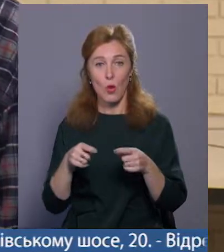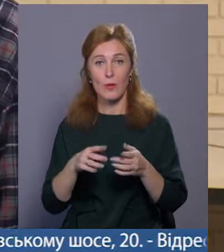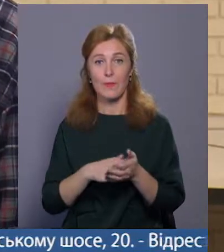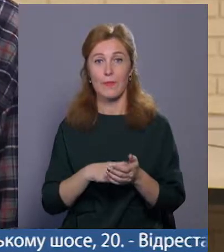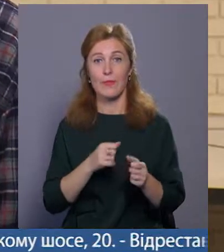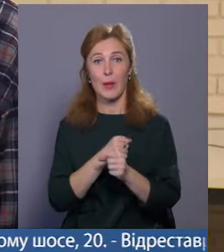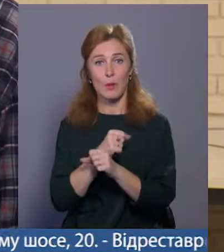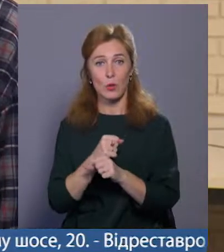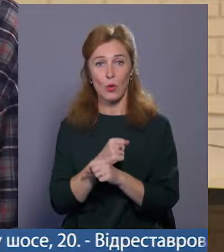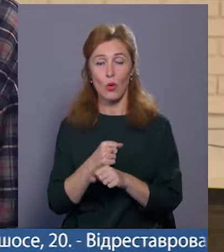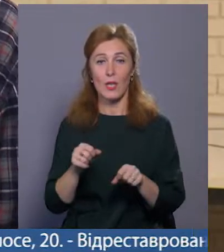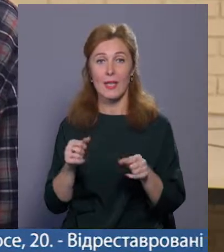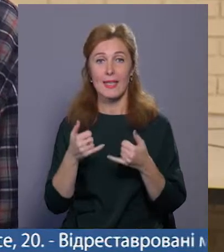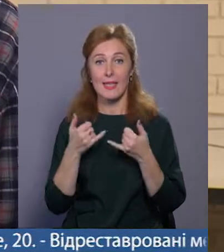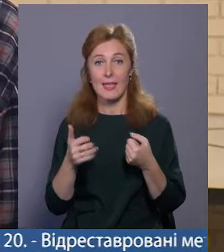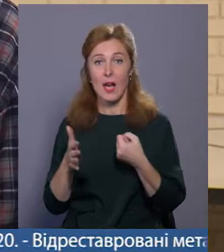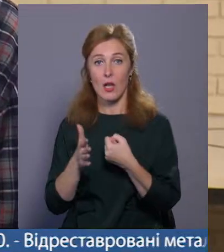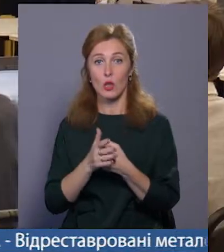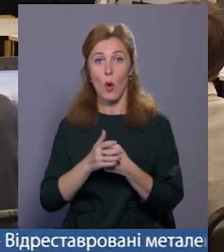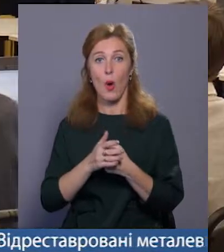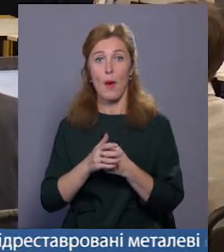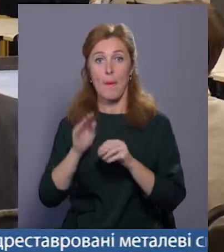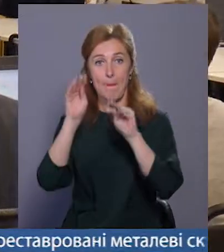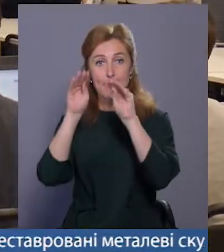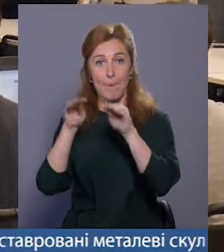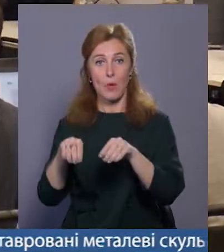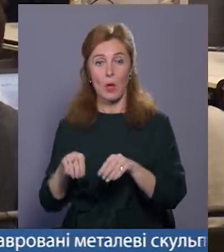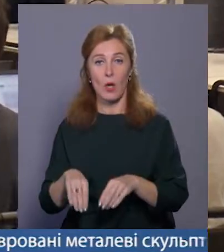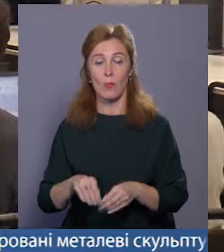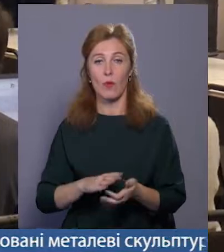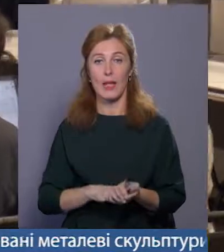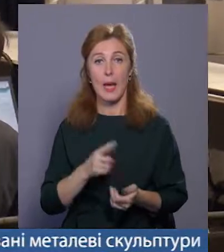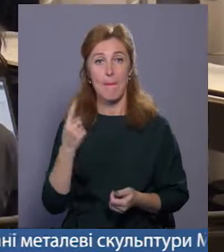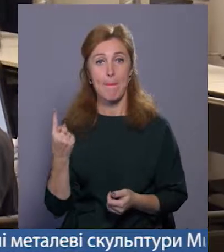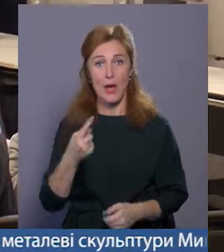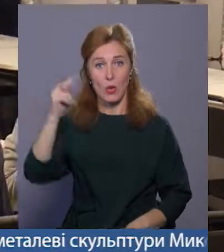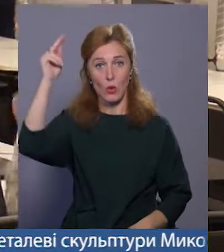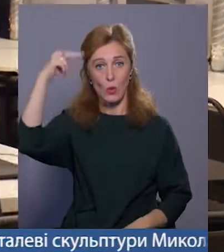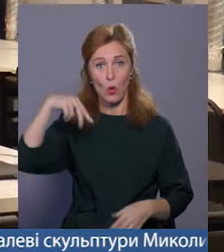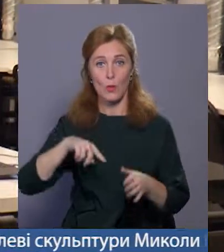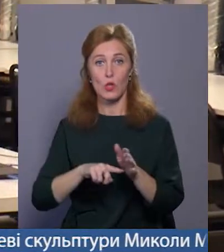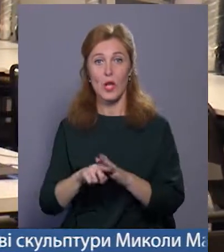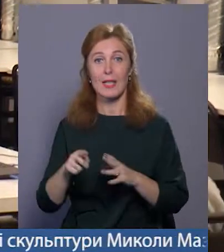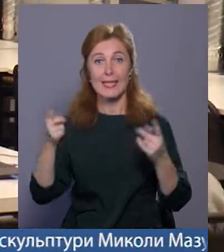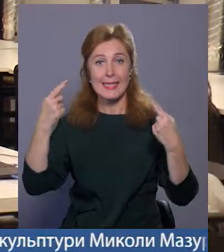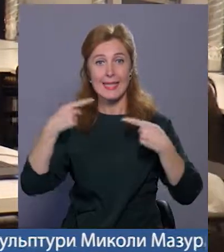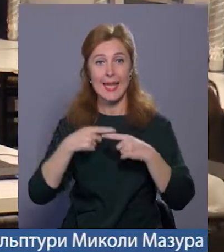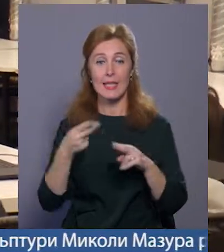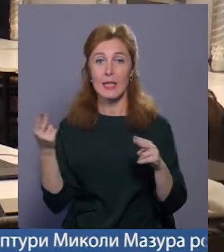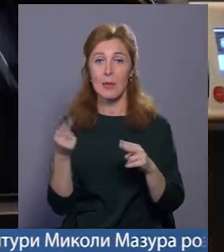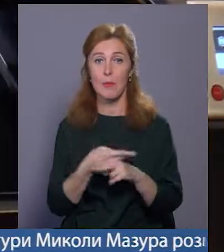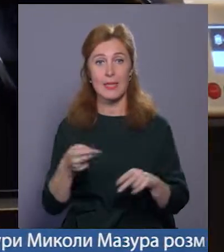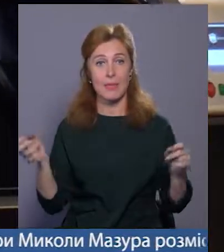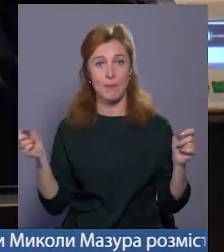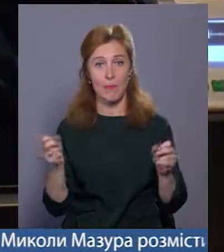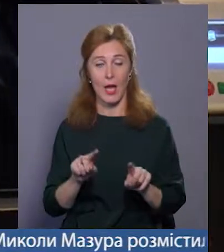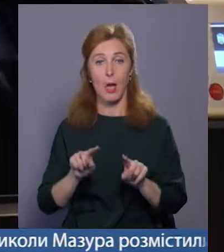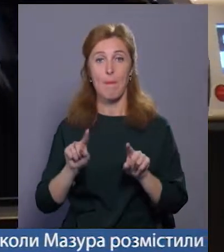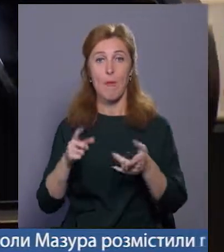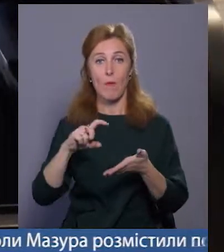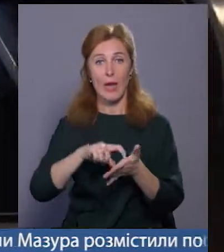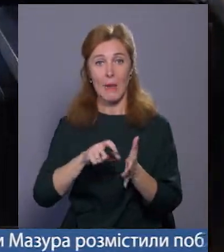вже зараз дійшли до програмування Arduino. Перший урок розпочався з техніки безпеки, розповідає Сергій Слободян, бо в кабінеті